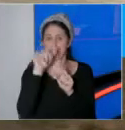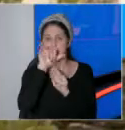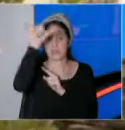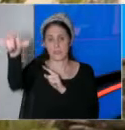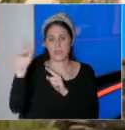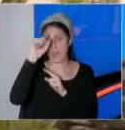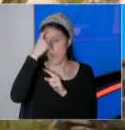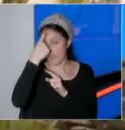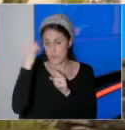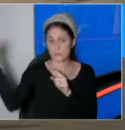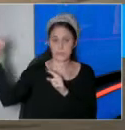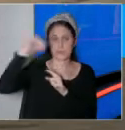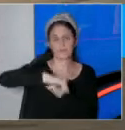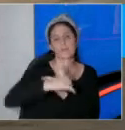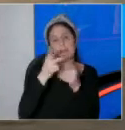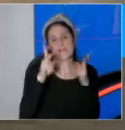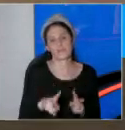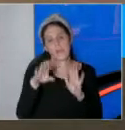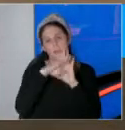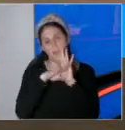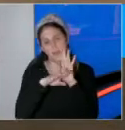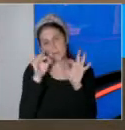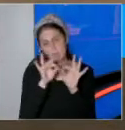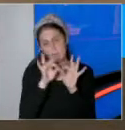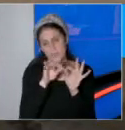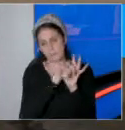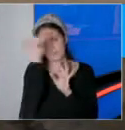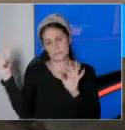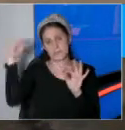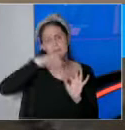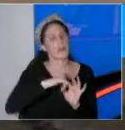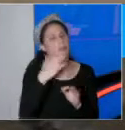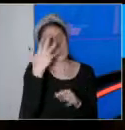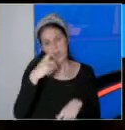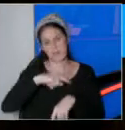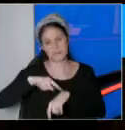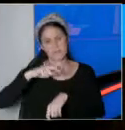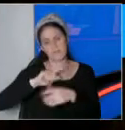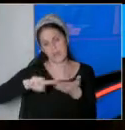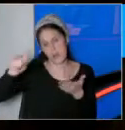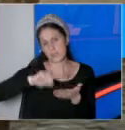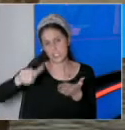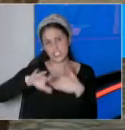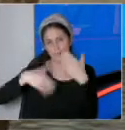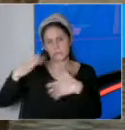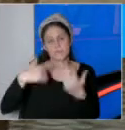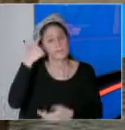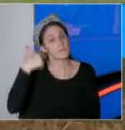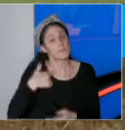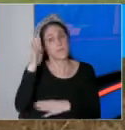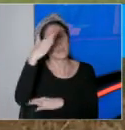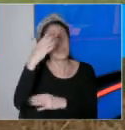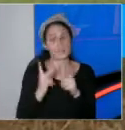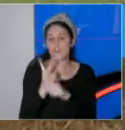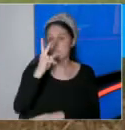יהיה ניתן להגיע בתנאים מסוימים שוב לחזור אליהם, אבל שוב זה ייקח כמה חודשים. לדעתי זאת מדינה שעוברת תהליך של